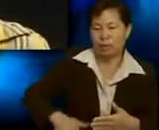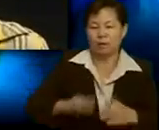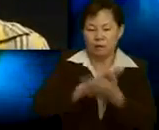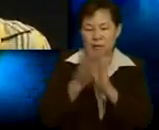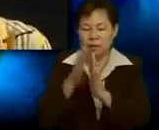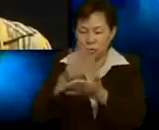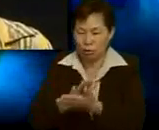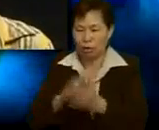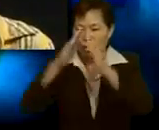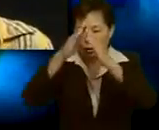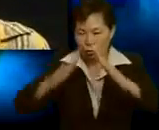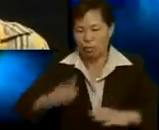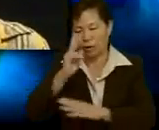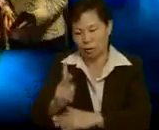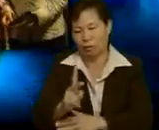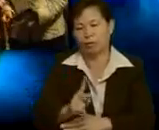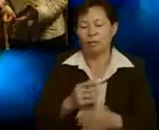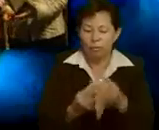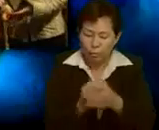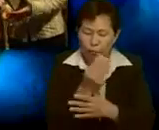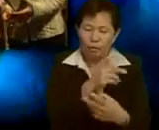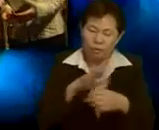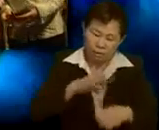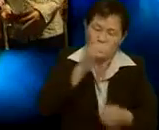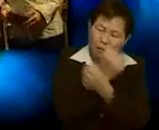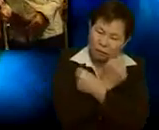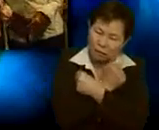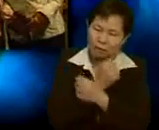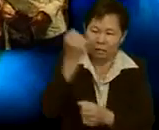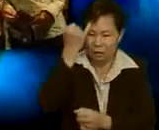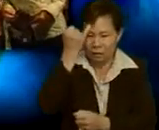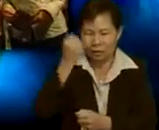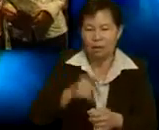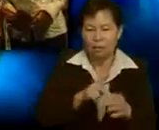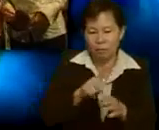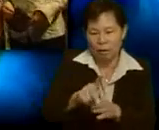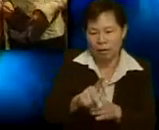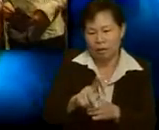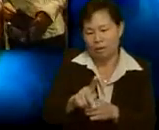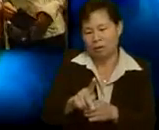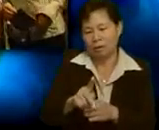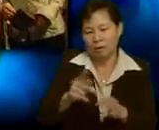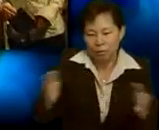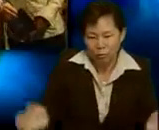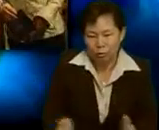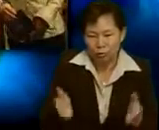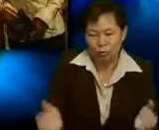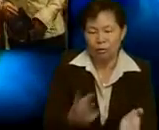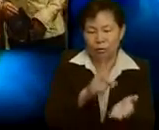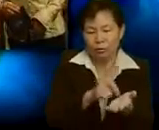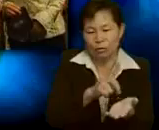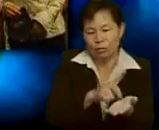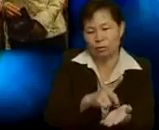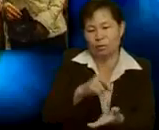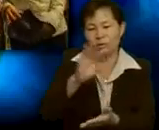pupuklah semangat cintakan ilmu. Sebagai renungan, kita bersama dengan pakar motivasi iaitu Profesor Madya Dr. Fazil Cik Din